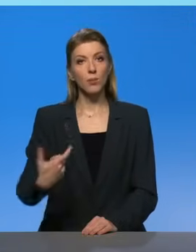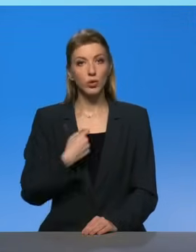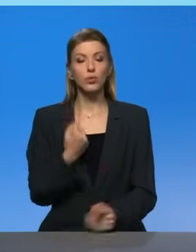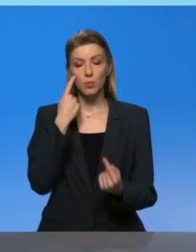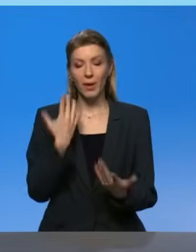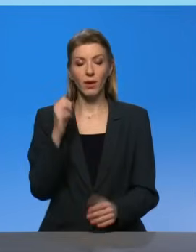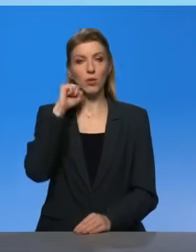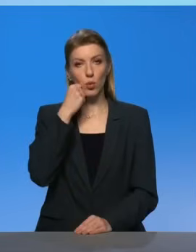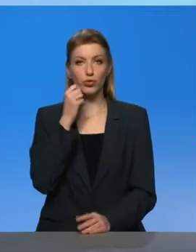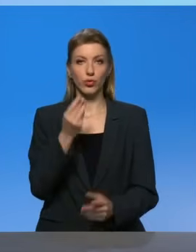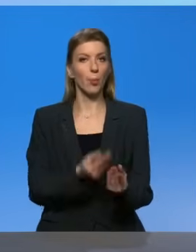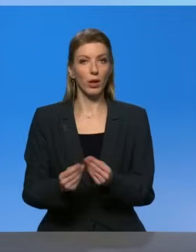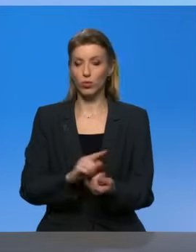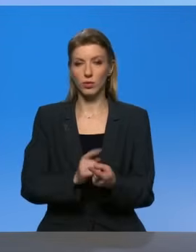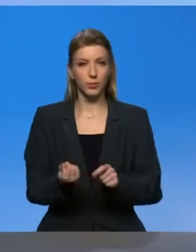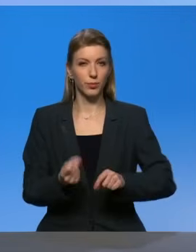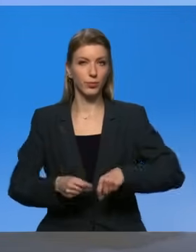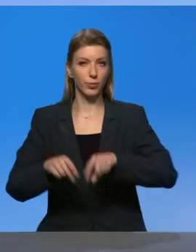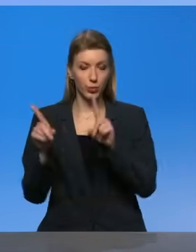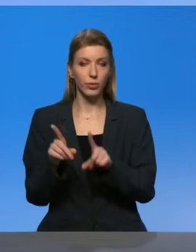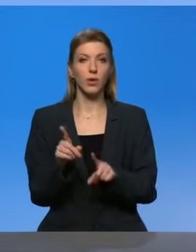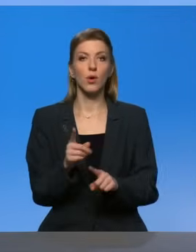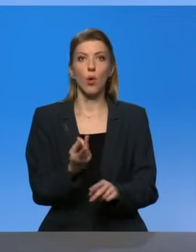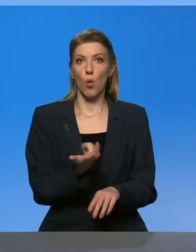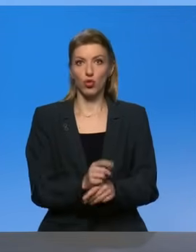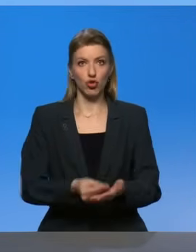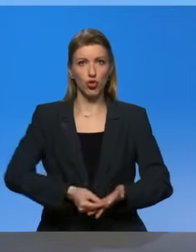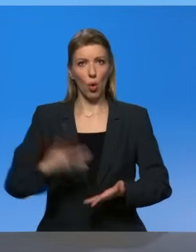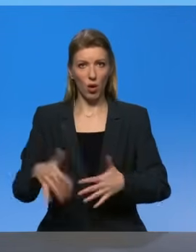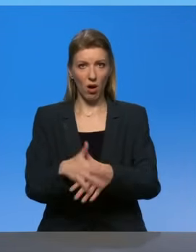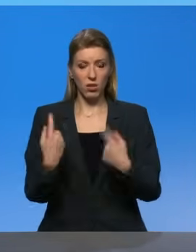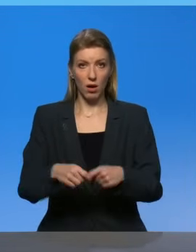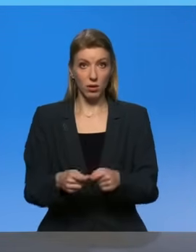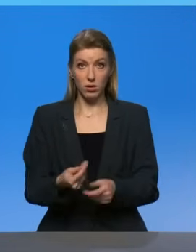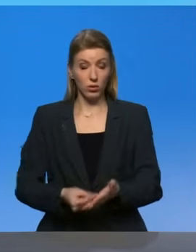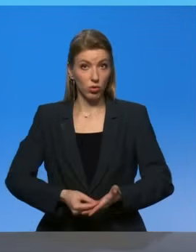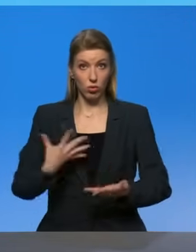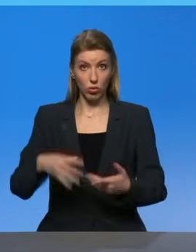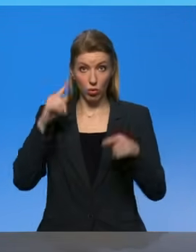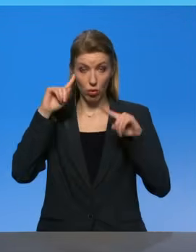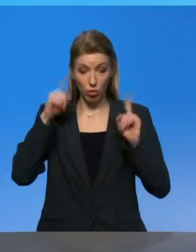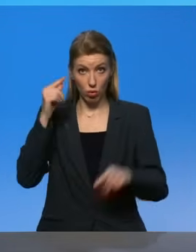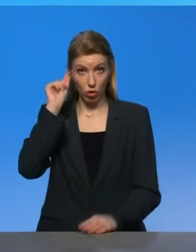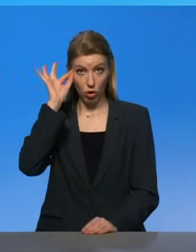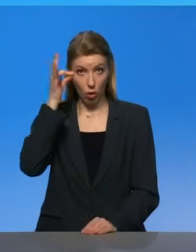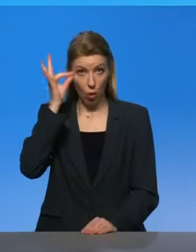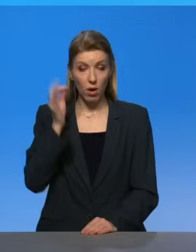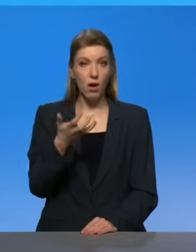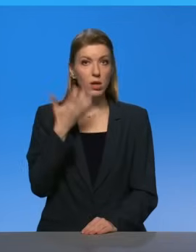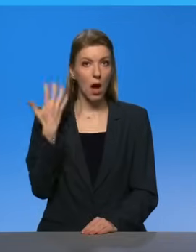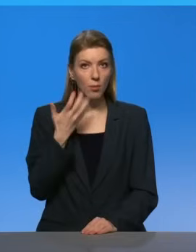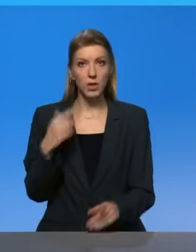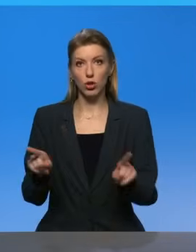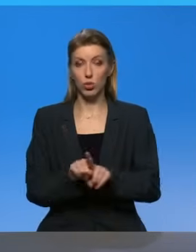подорожают, из Астрахани последствия майских заморозков дорого все на рынках, помидоры 180 килограмм, вишенка, клубничка не подступится, яблоки.